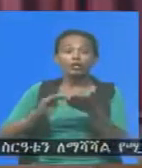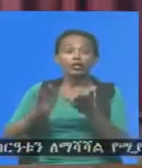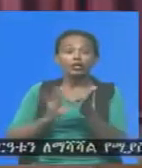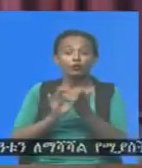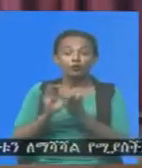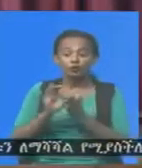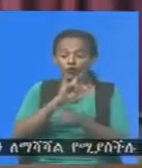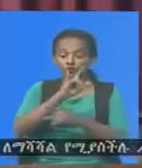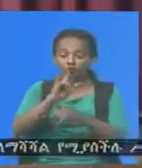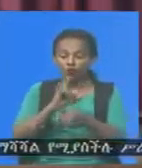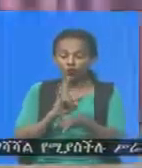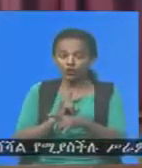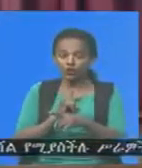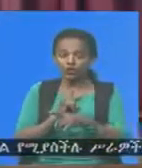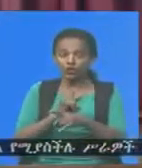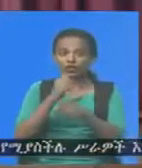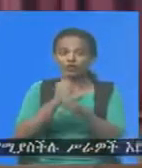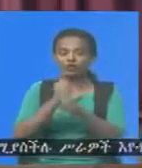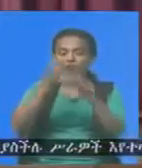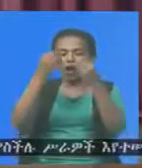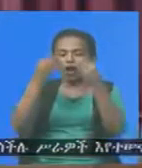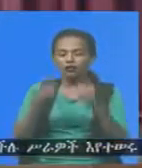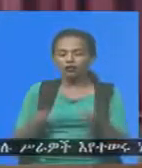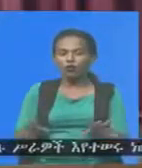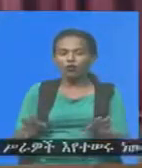ዜጎቻችን ስራ አጥተው